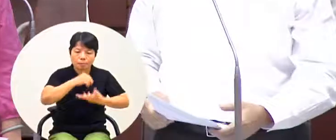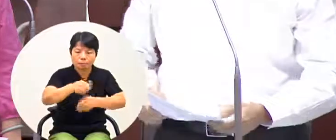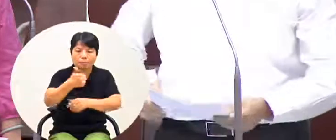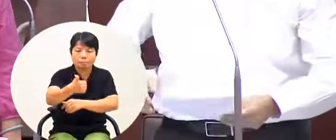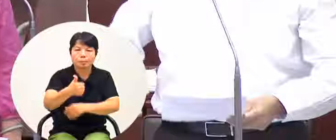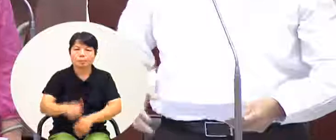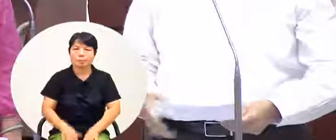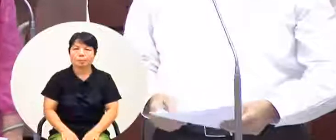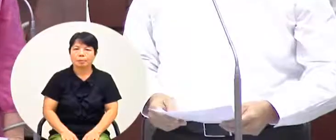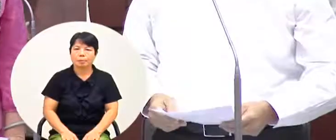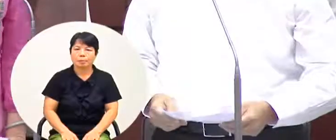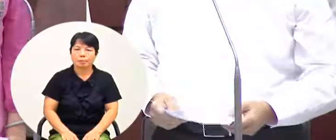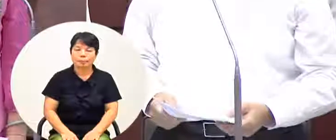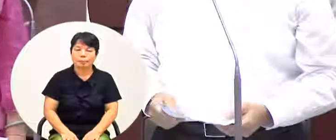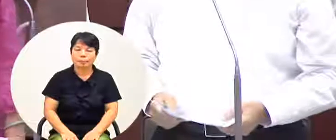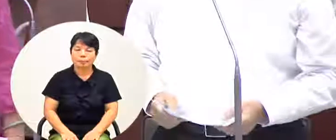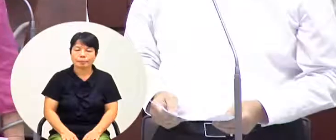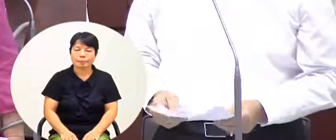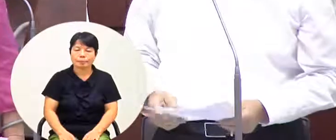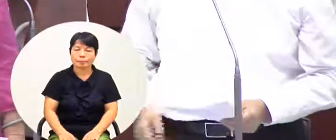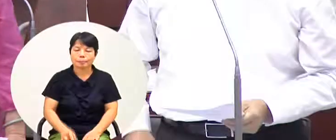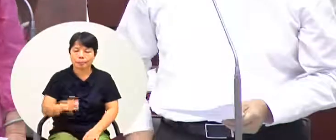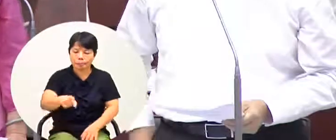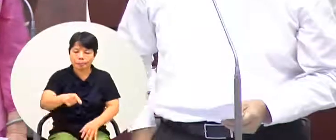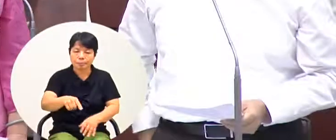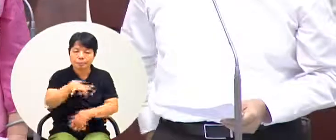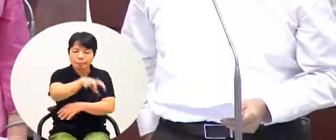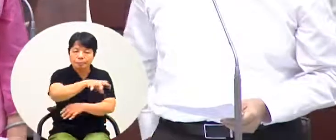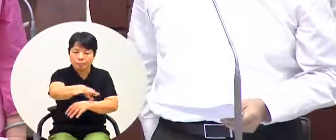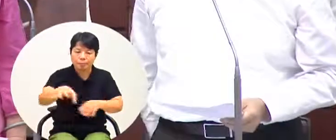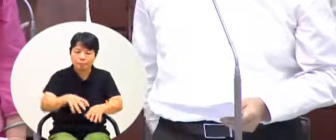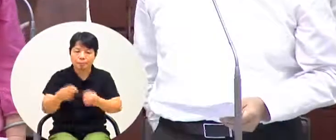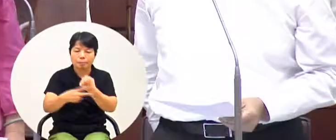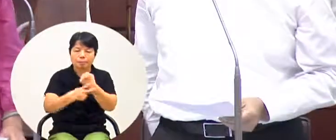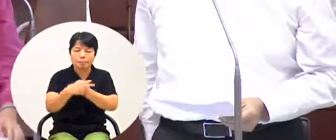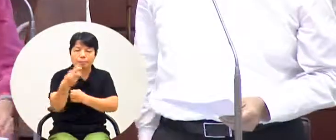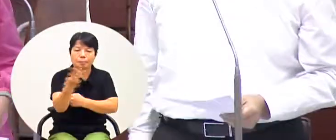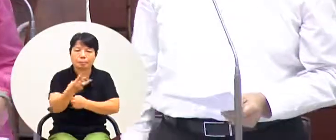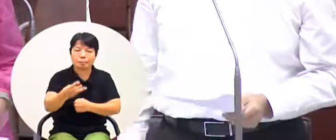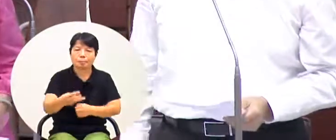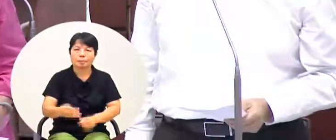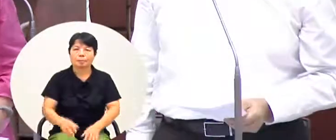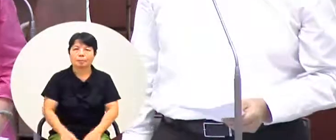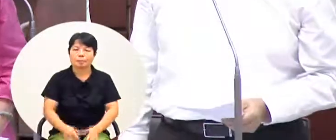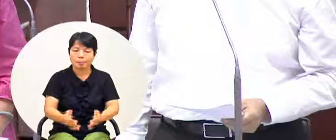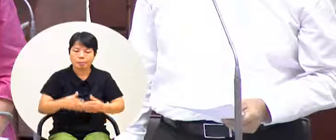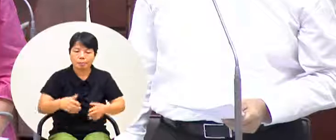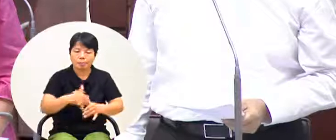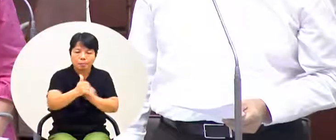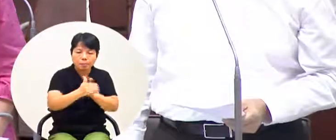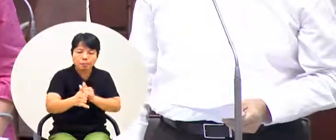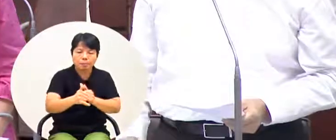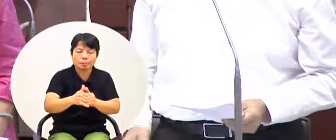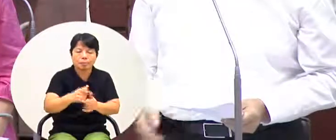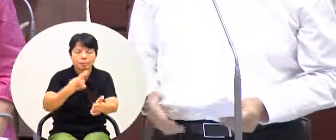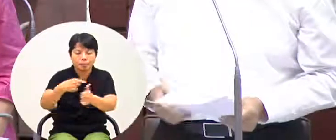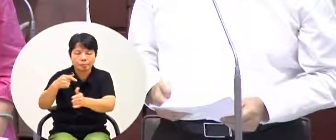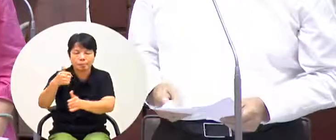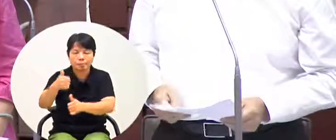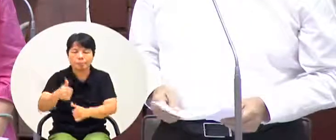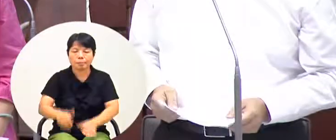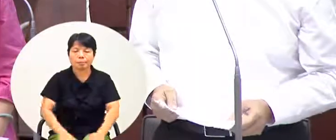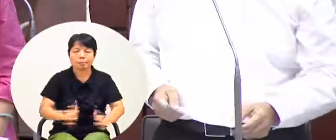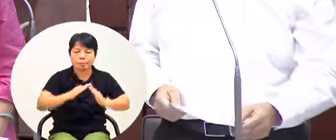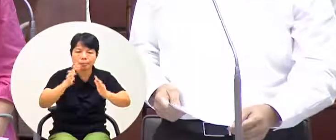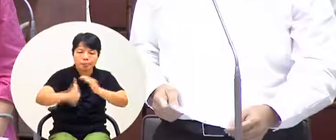里，那个区块有三个里，这个加惠我们的里民，这是好事。那市长也特别指示哈，说马上来进